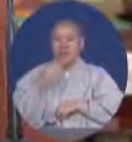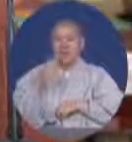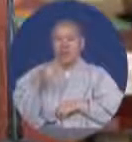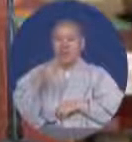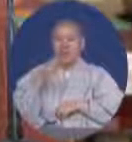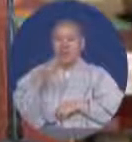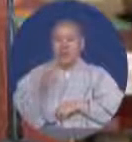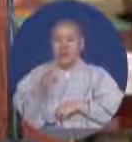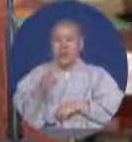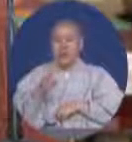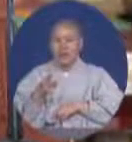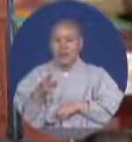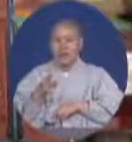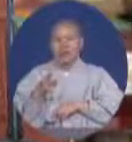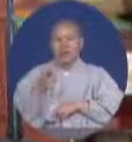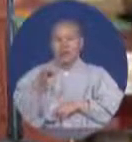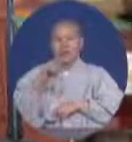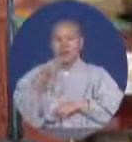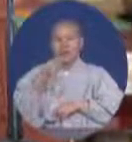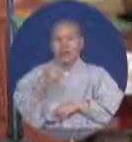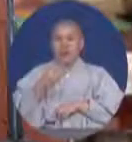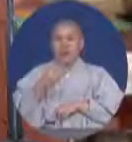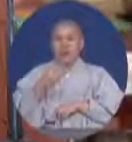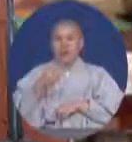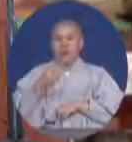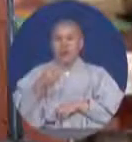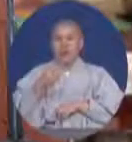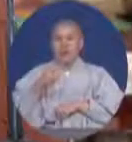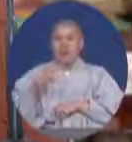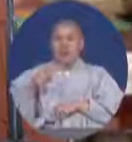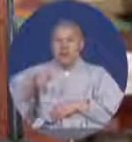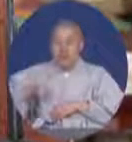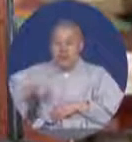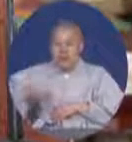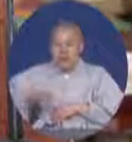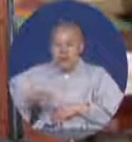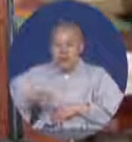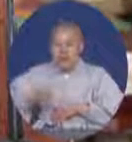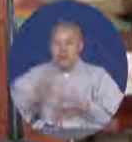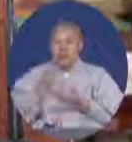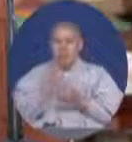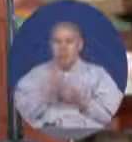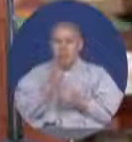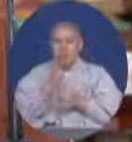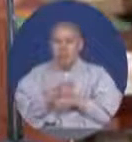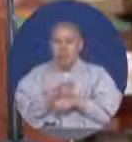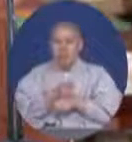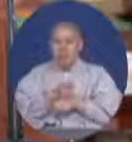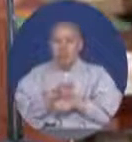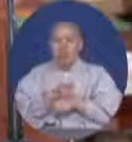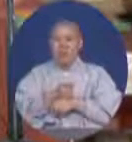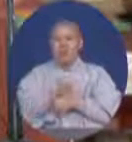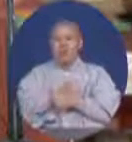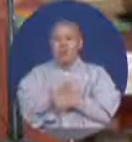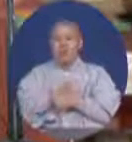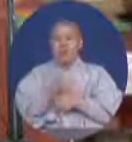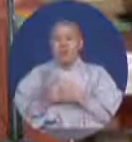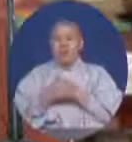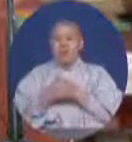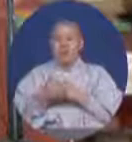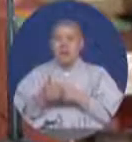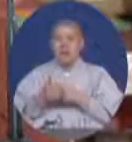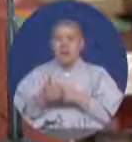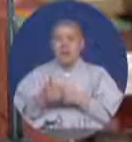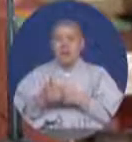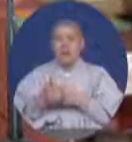이거는 심리 법성하야 깊이 법성 속에 들어가서 이 능소상이라. 능소상이라고